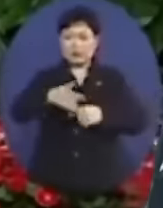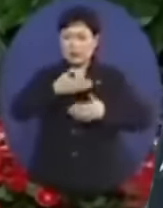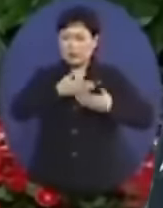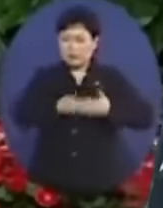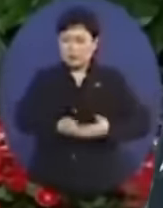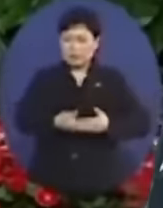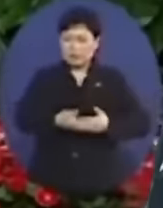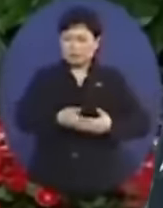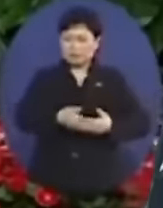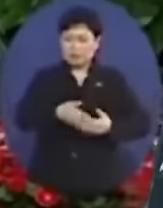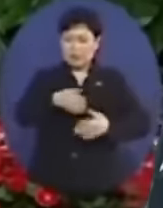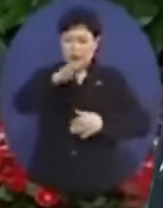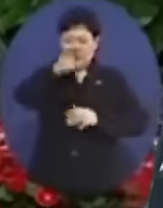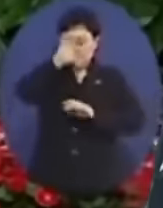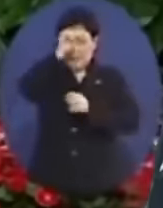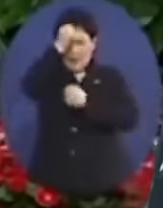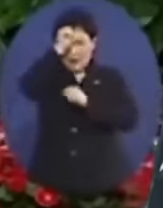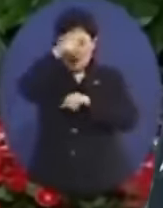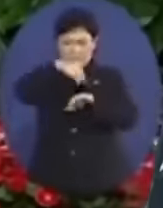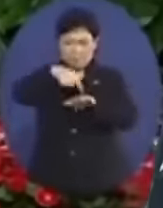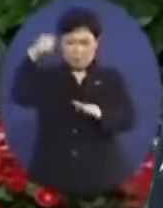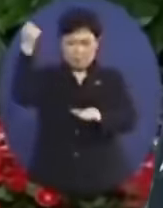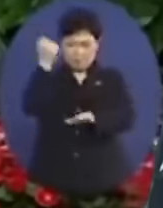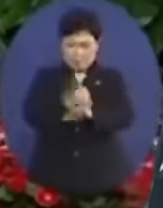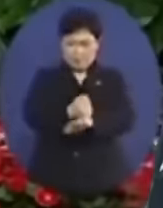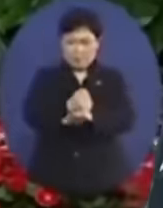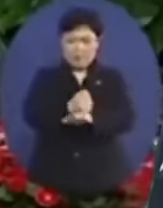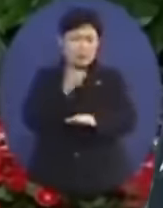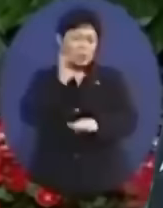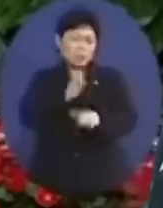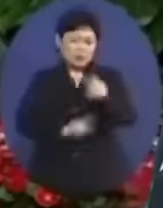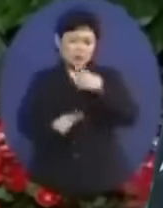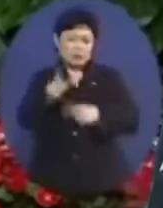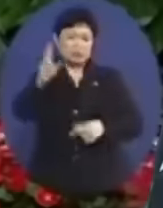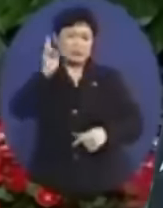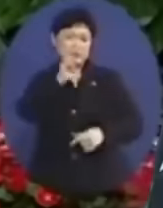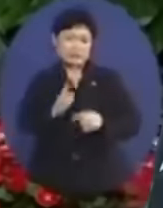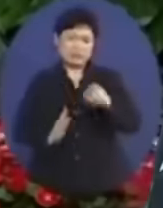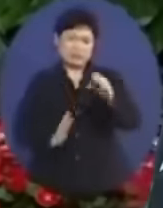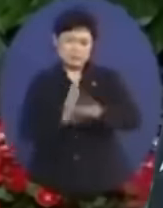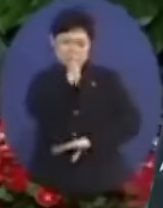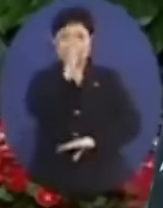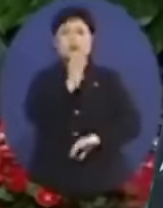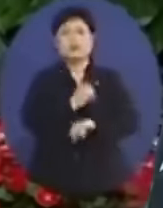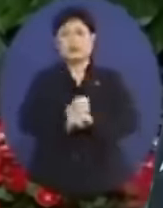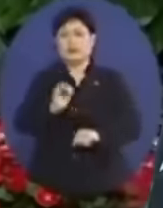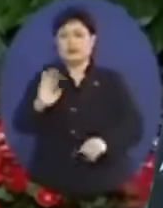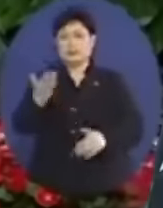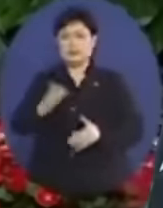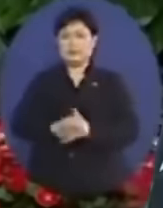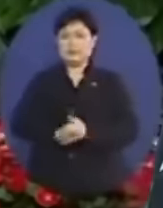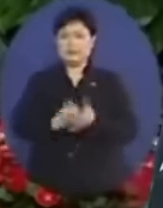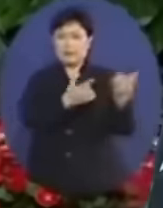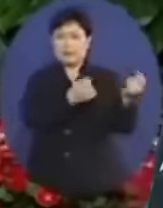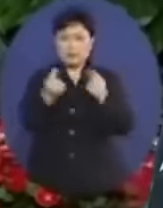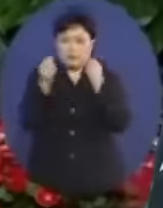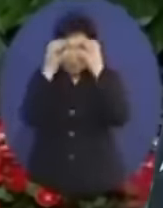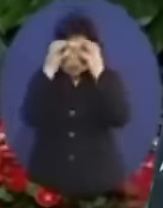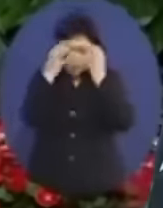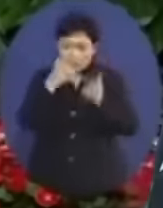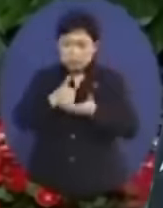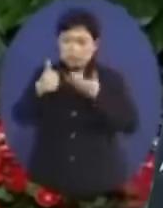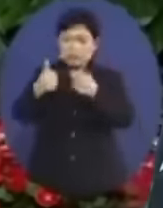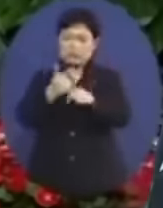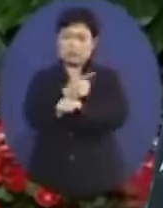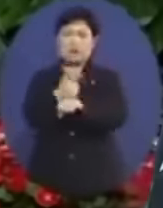발등에 고친 모세 실리게 되 고통은 더 가된다고 합니다 이한 고통을